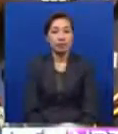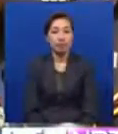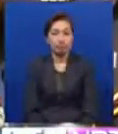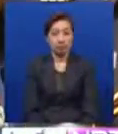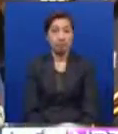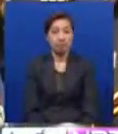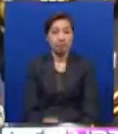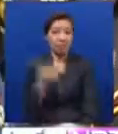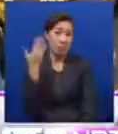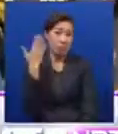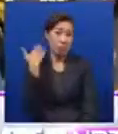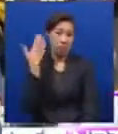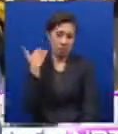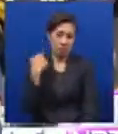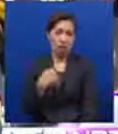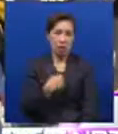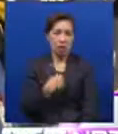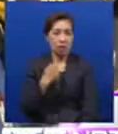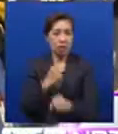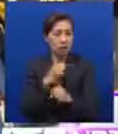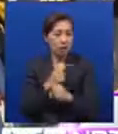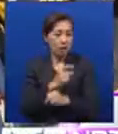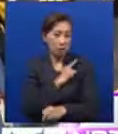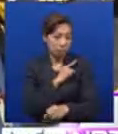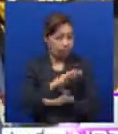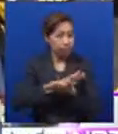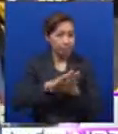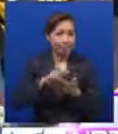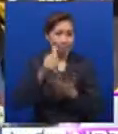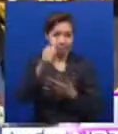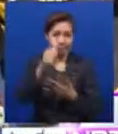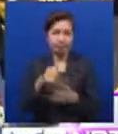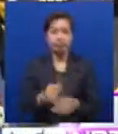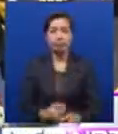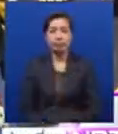ครับที่ผ่านมาก็ปฏิบัติภารกิจด้วยความเรียบร้อยแต่ว่า